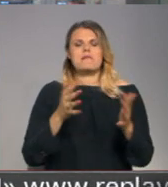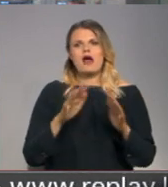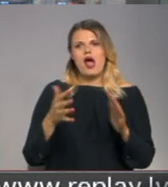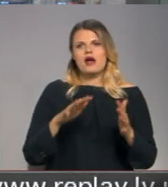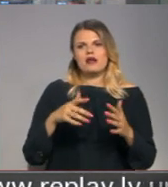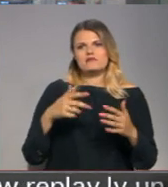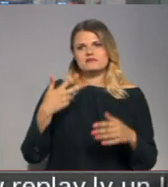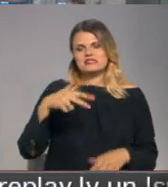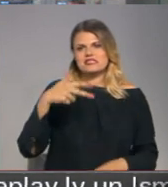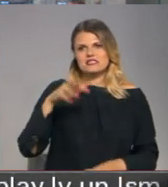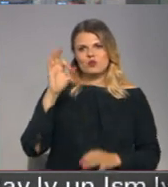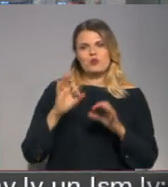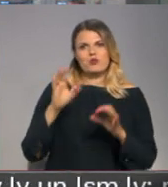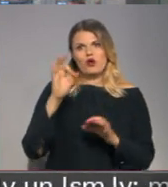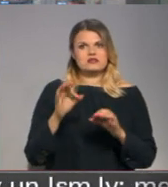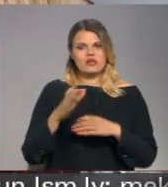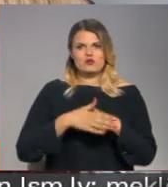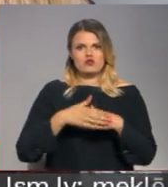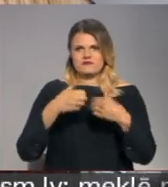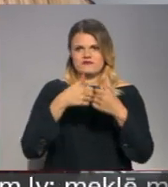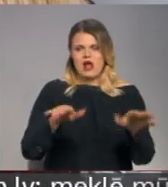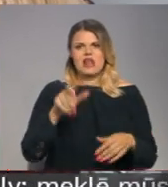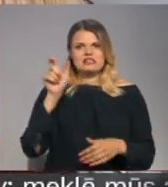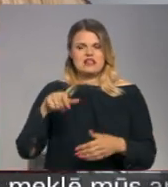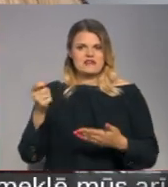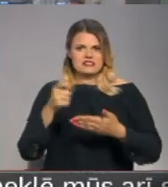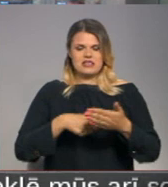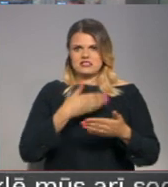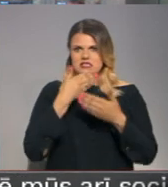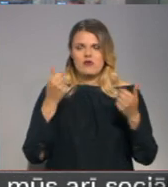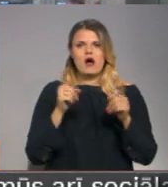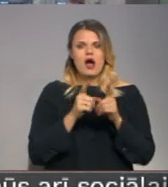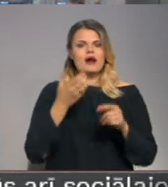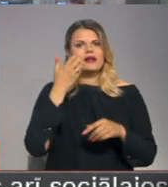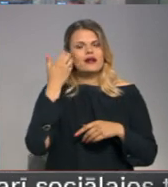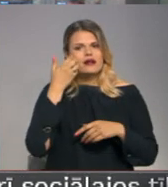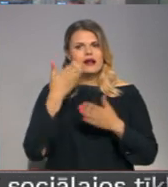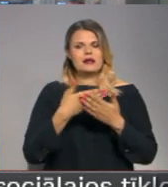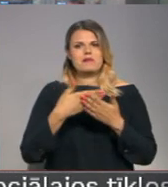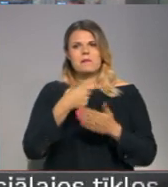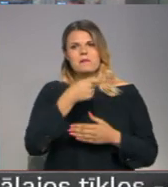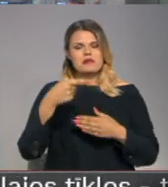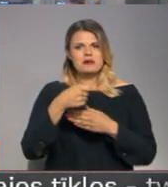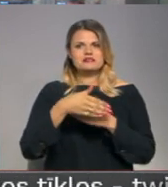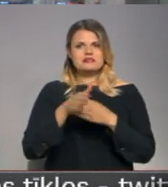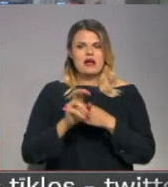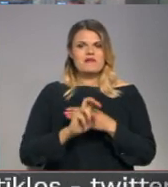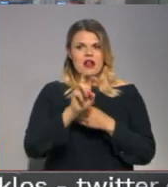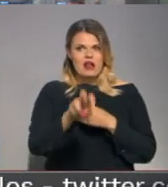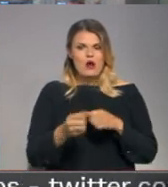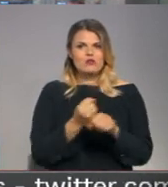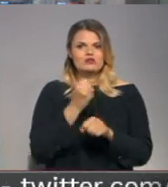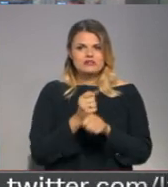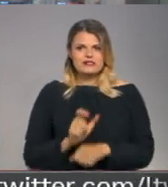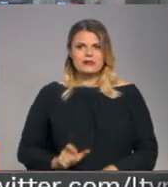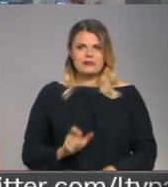arī šo zādzību notiek brīvi piekļūstot. Cilvēki ir arī izlaiši savus kaķus, nu, sevišķi no pirmās stāvu logiem, un uztaisa tādu